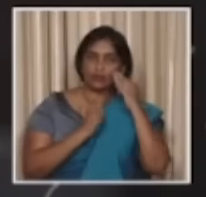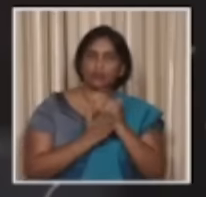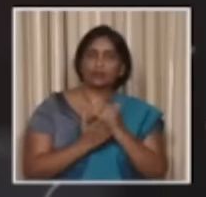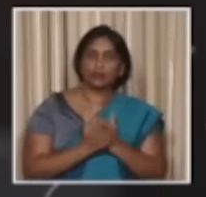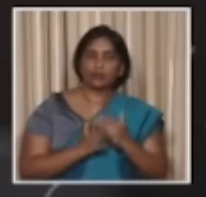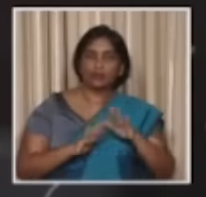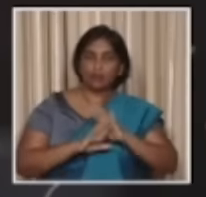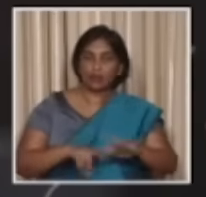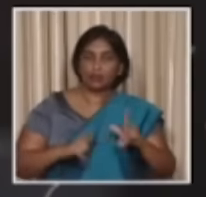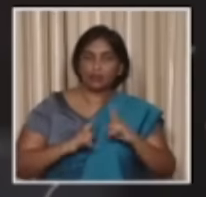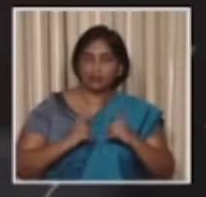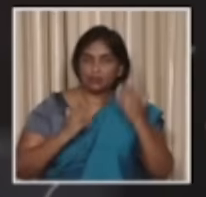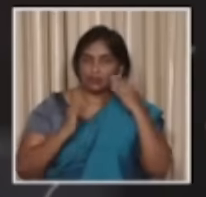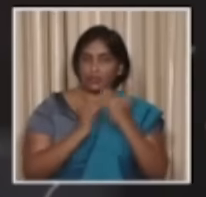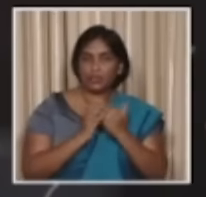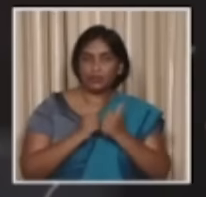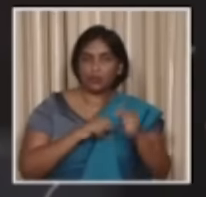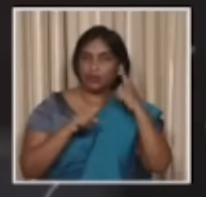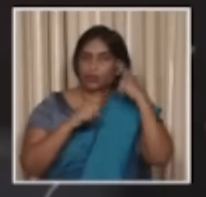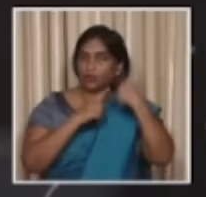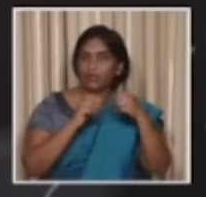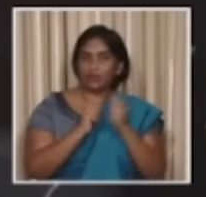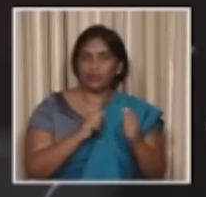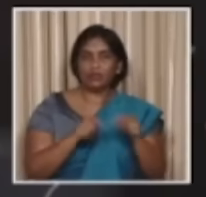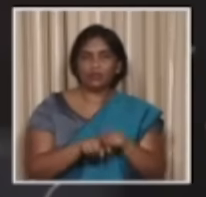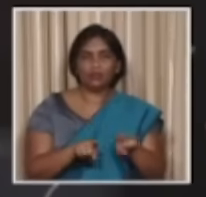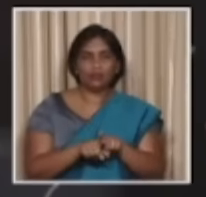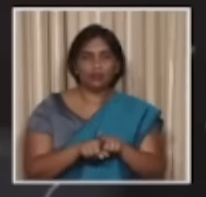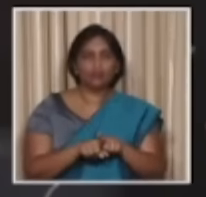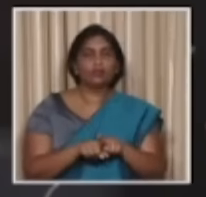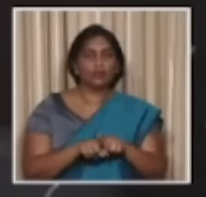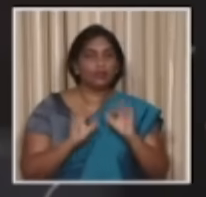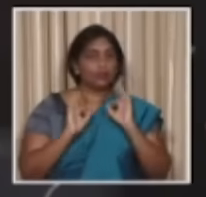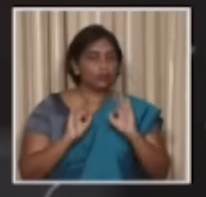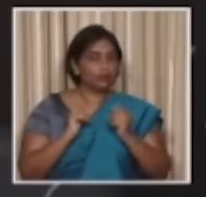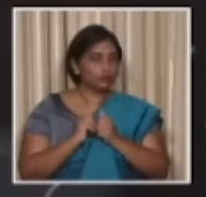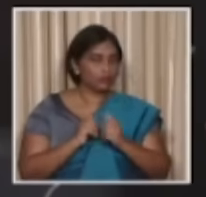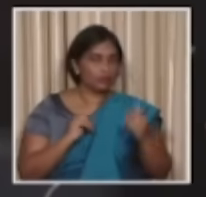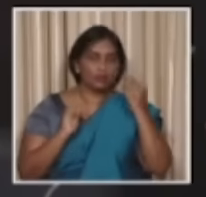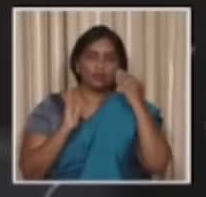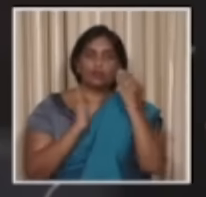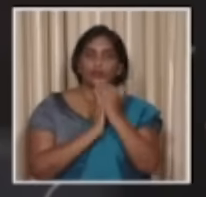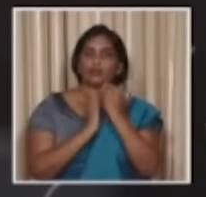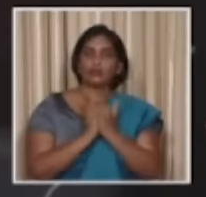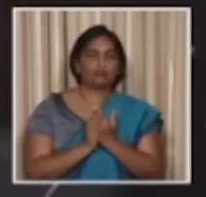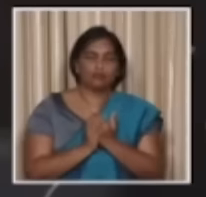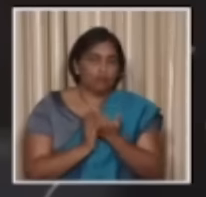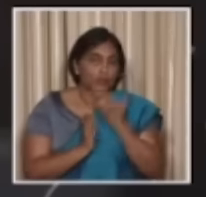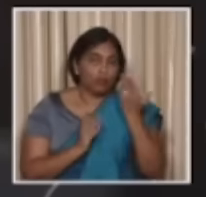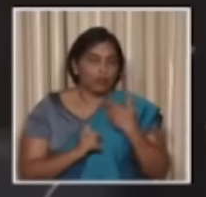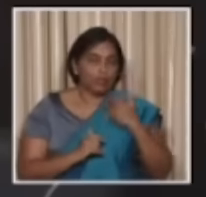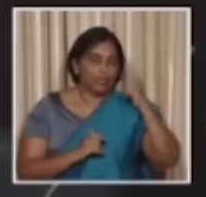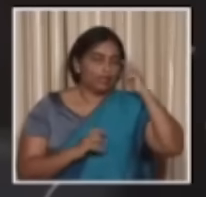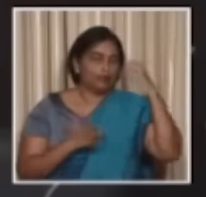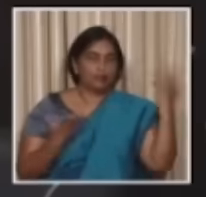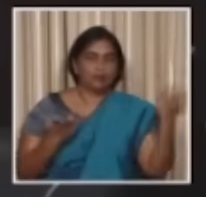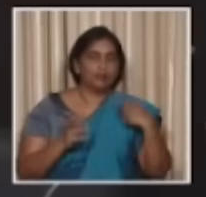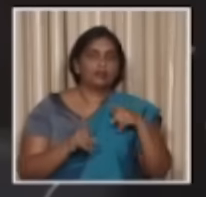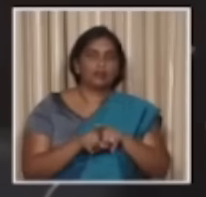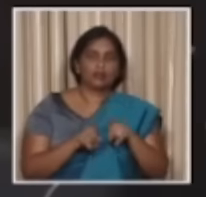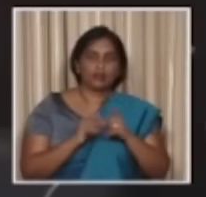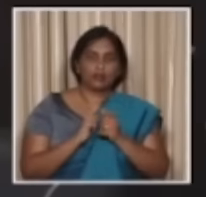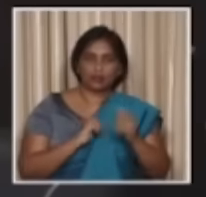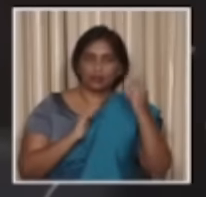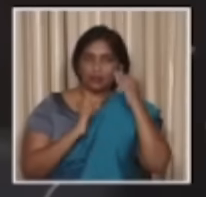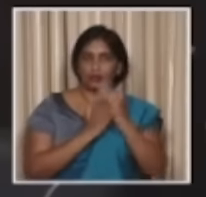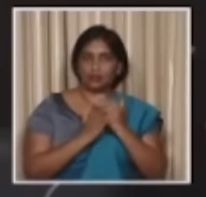දරුවෙකුට ජීවත් වෙන්න අනාගත පරම්පරාවට ජීවත් වෙන්න සුදුසු තත්ත්වයකට එයි කියලා හීනෙන්වත් හිතන්න බැරි මේ රට තමයි තමුන්නාසල